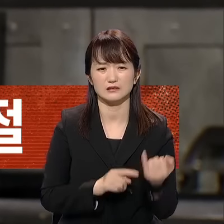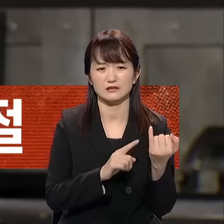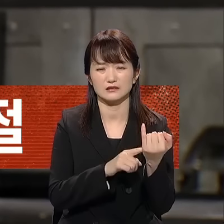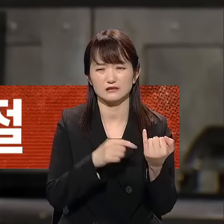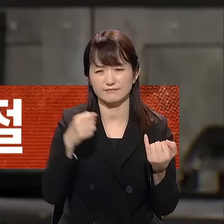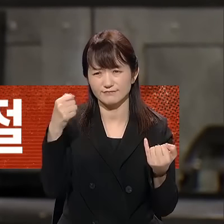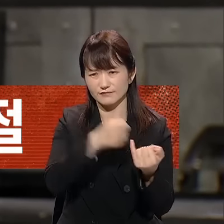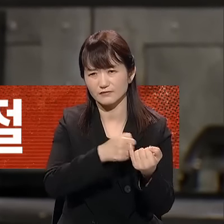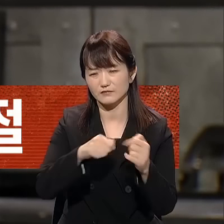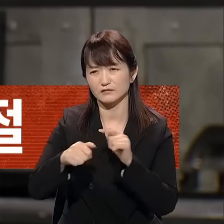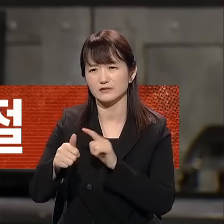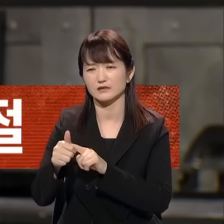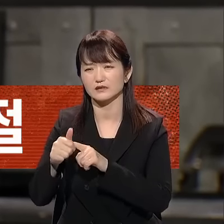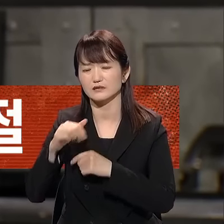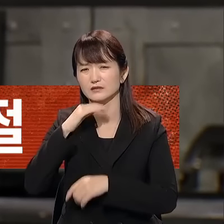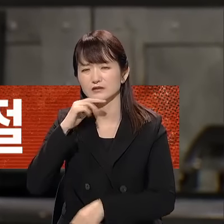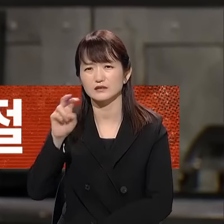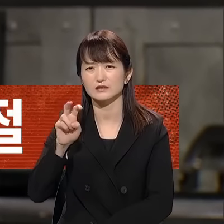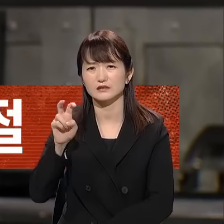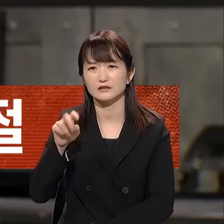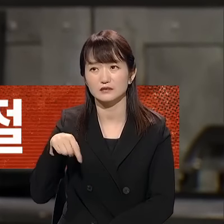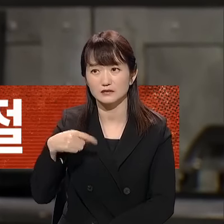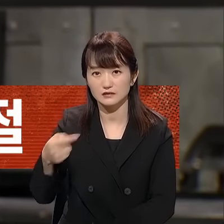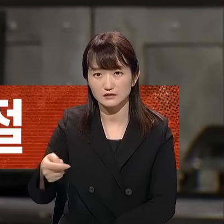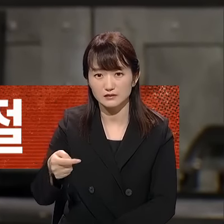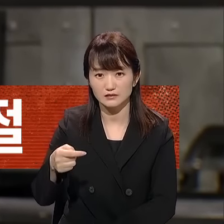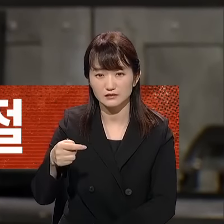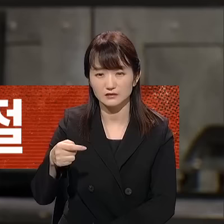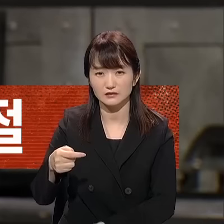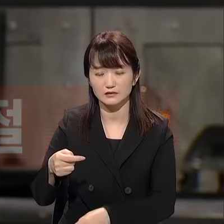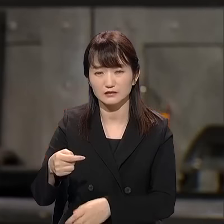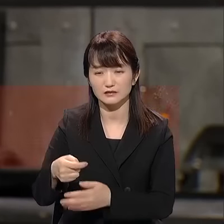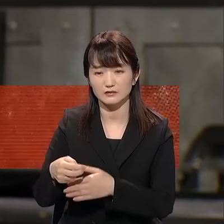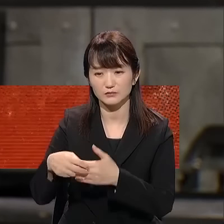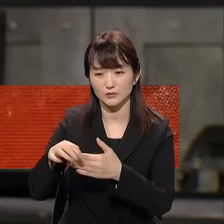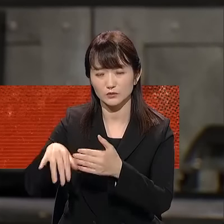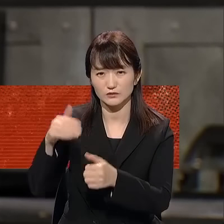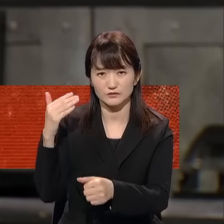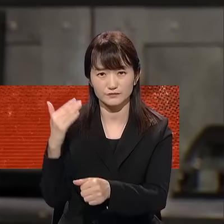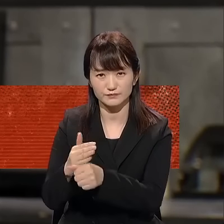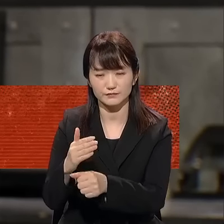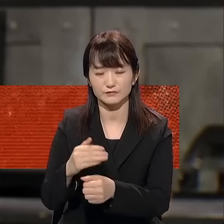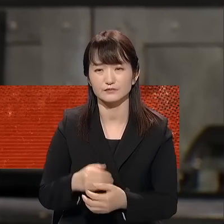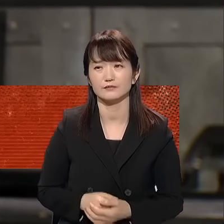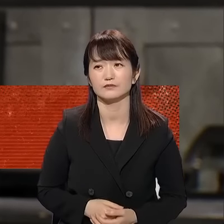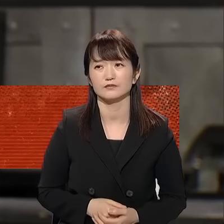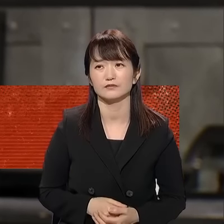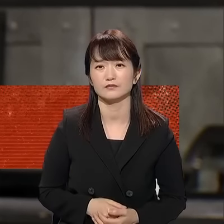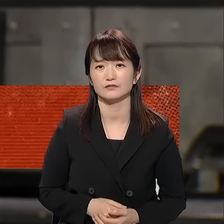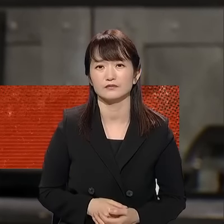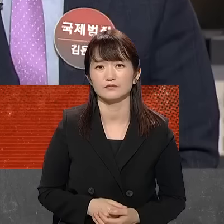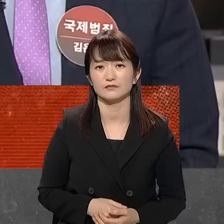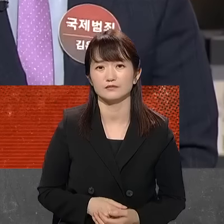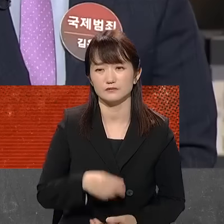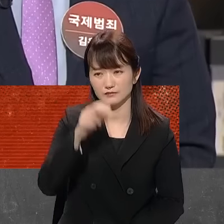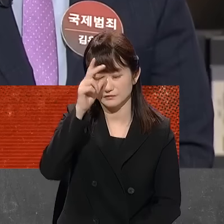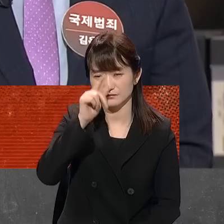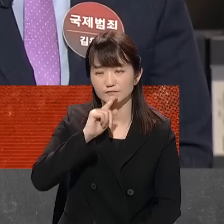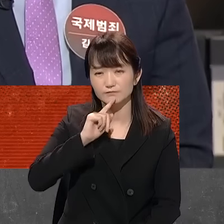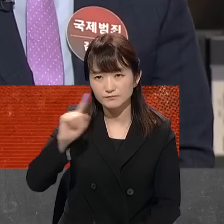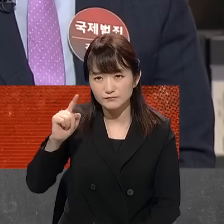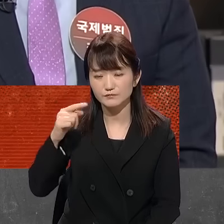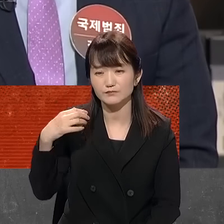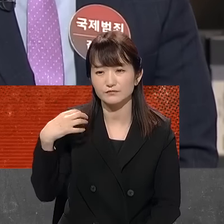남성입니다 남성인데 폭행 다음날 직장에서 해고는 됐습니다 그런데 제자에 따르기 되면 경찰 신고를 했겠죠 담당 형사가